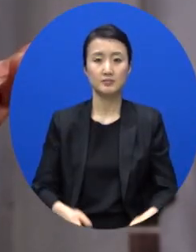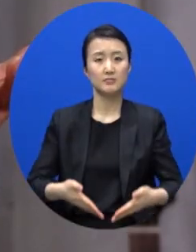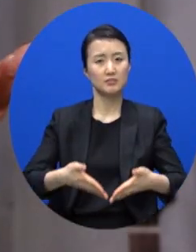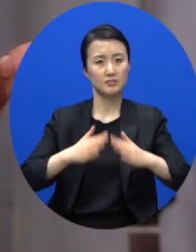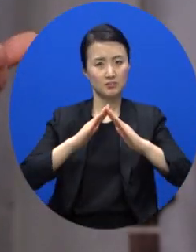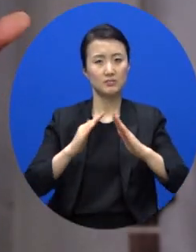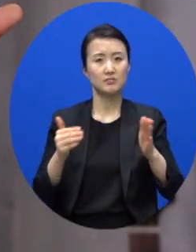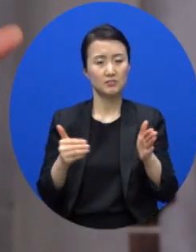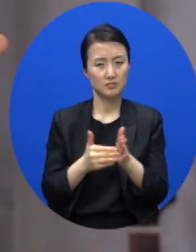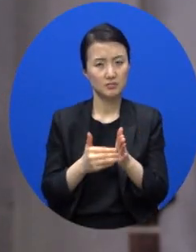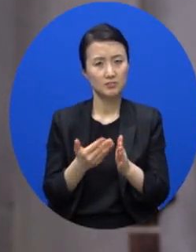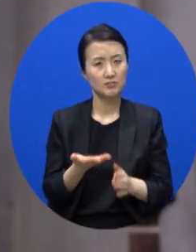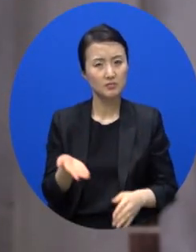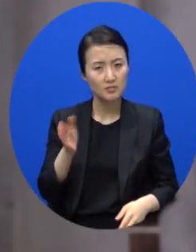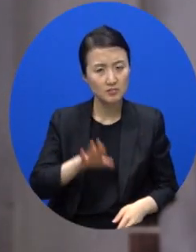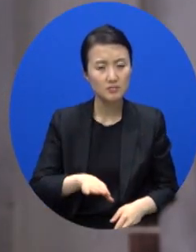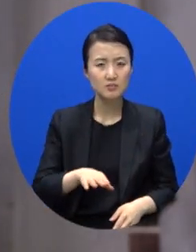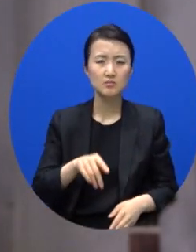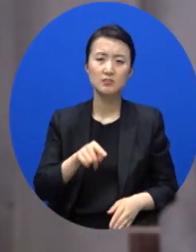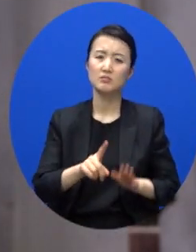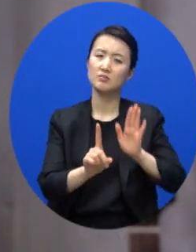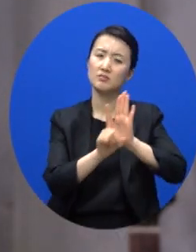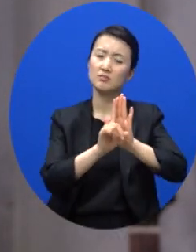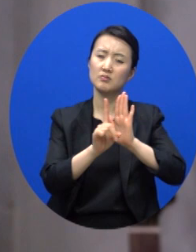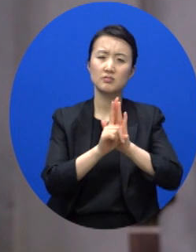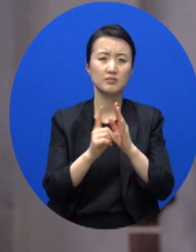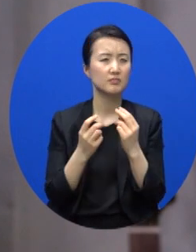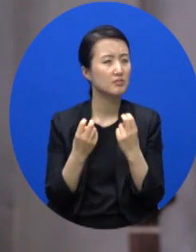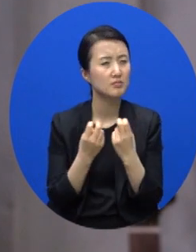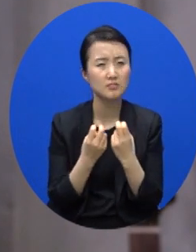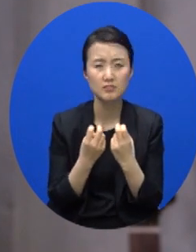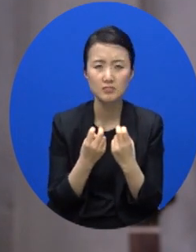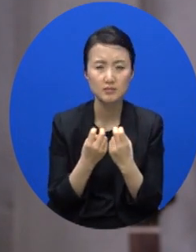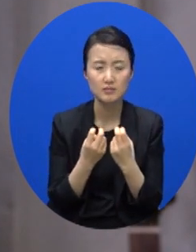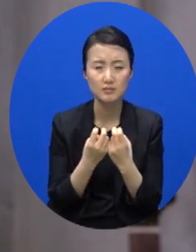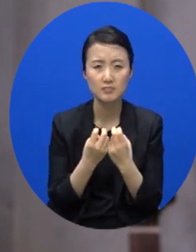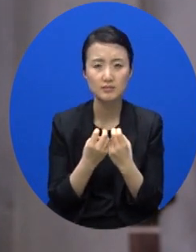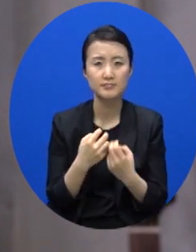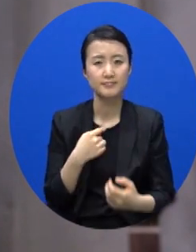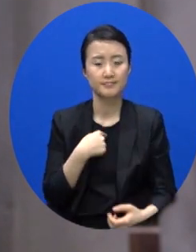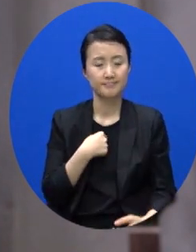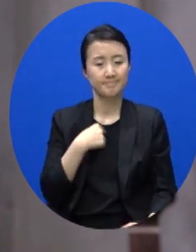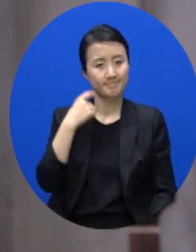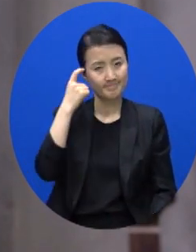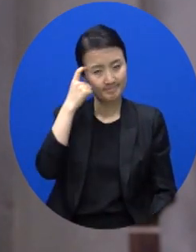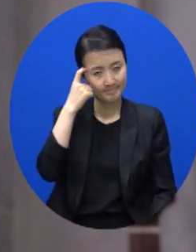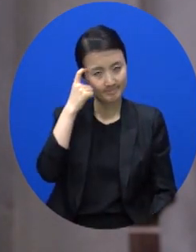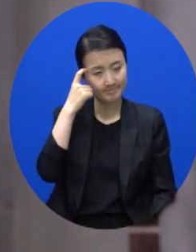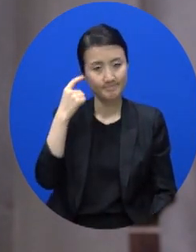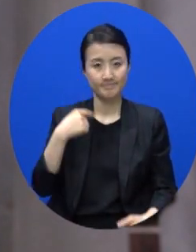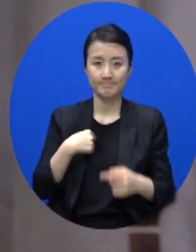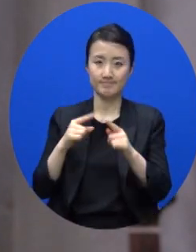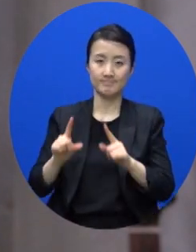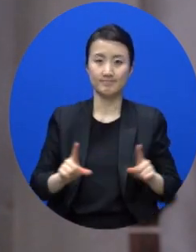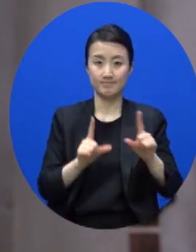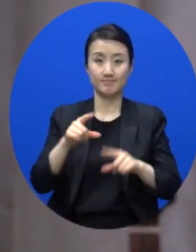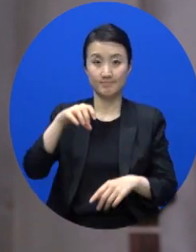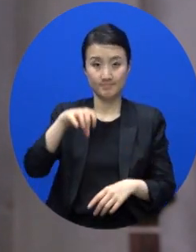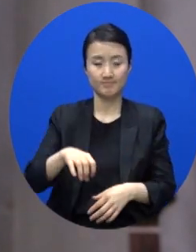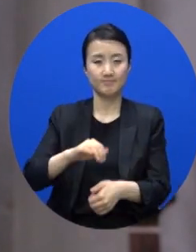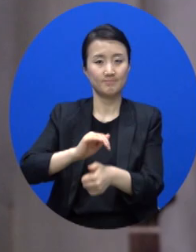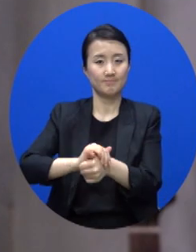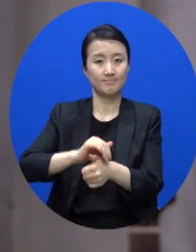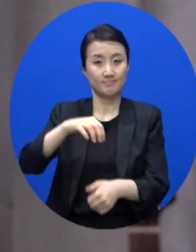설립은 했는데 이걸 어떻게 알리냐? 그래서 제가 살고 있는 경주에서